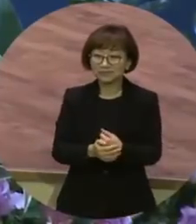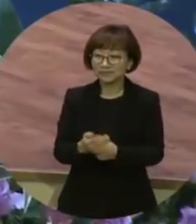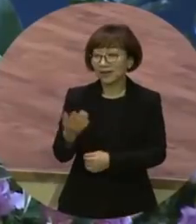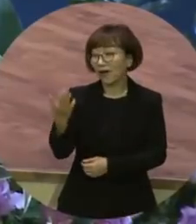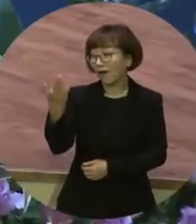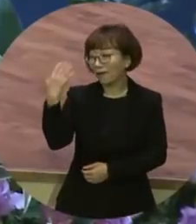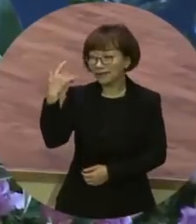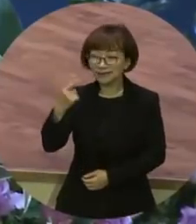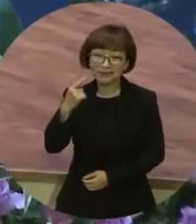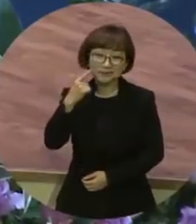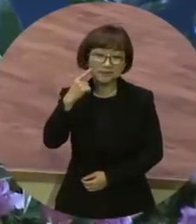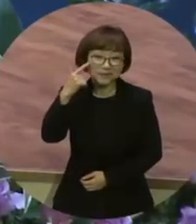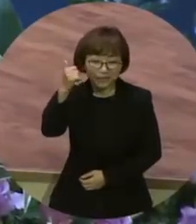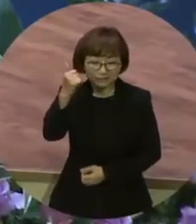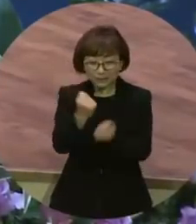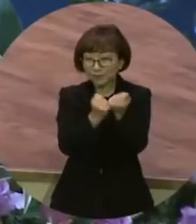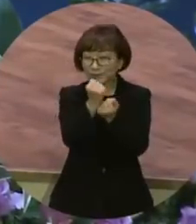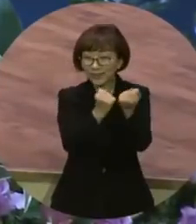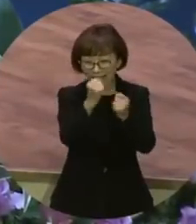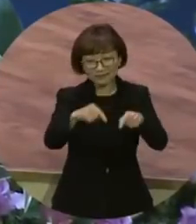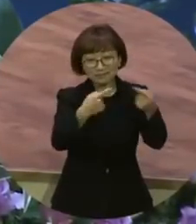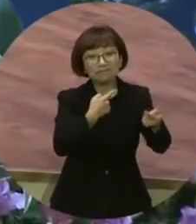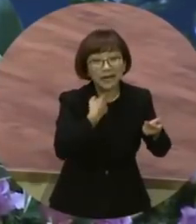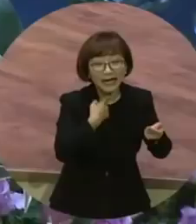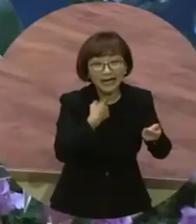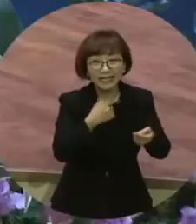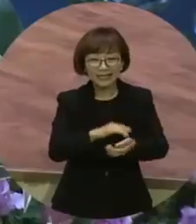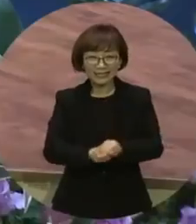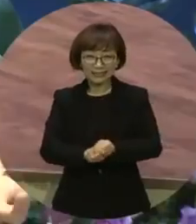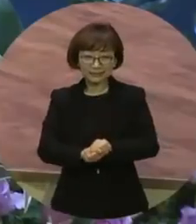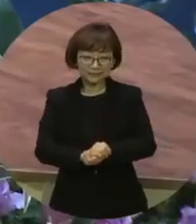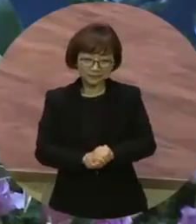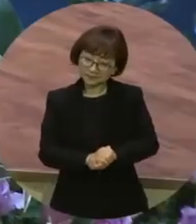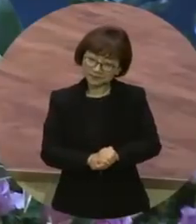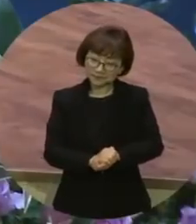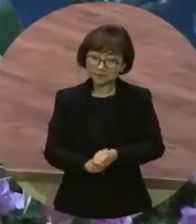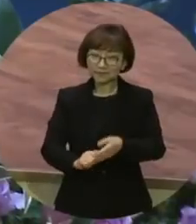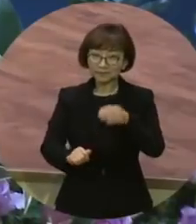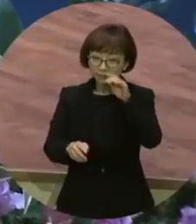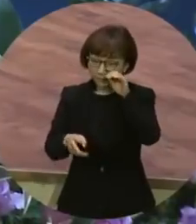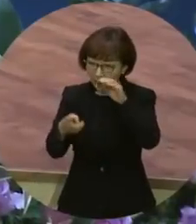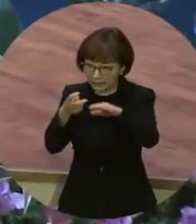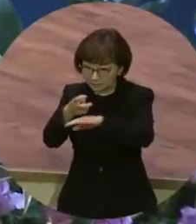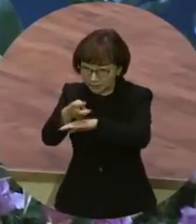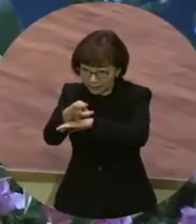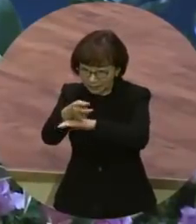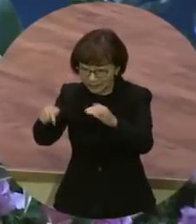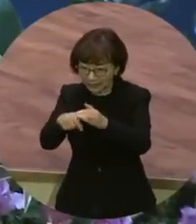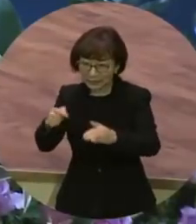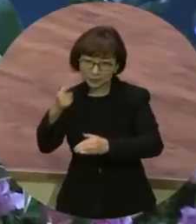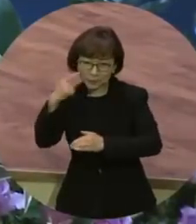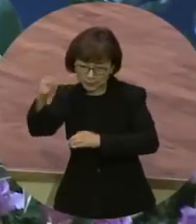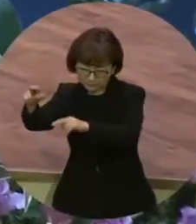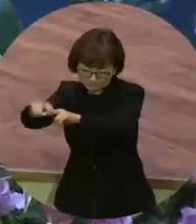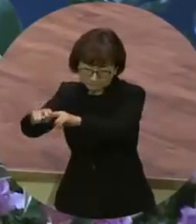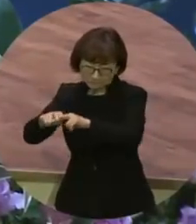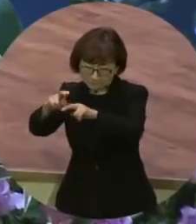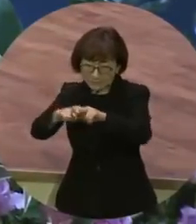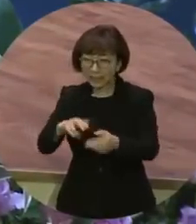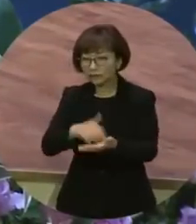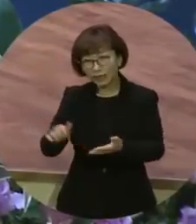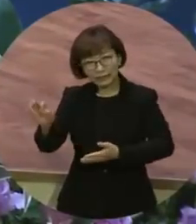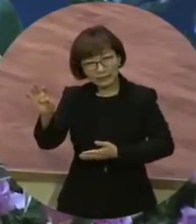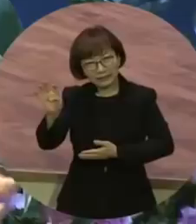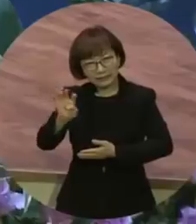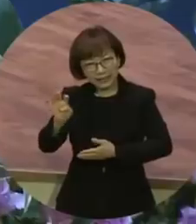가는데요. 제가 혼자 먹기 민망하니까 이 호두과자를 또 버스에 한 40명 계시니까 혼자 먹기는 좀 죄송하고 그래서